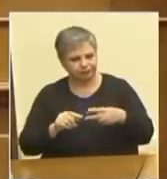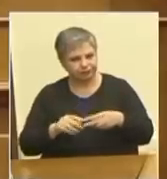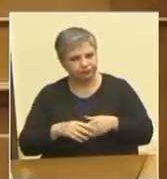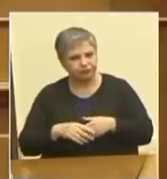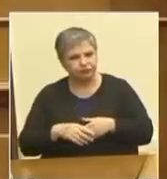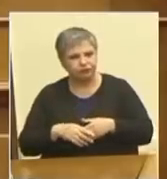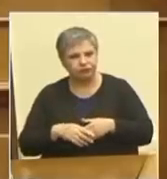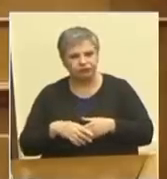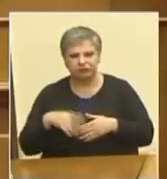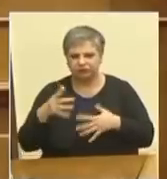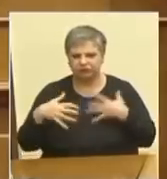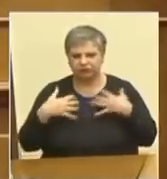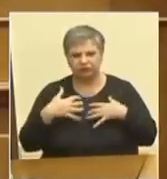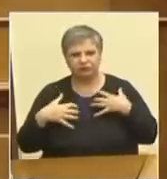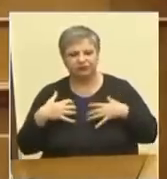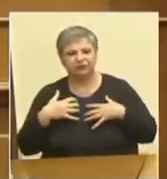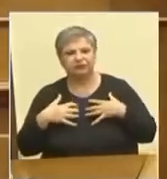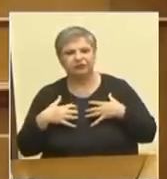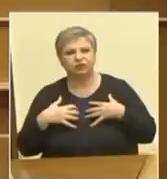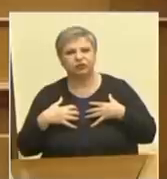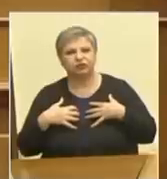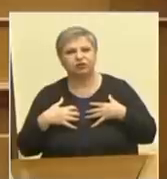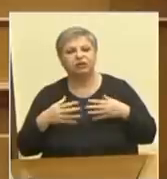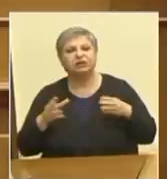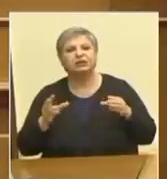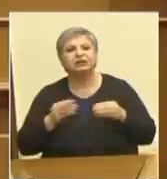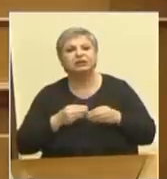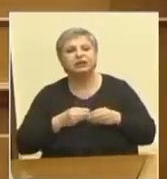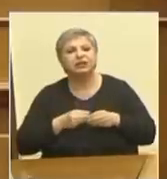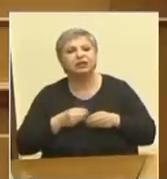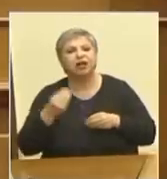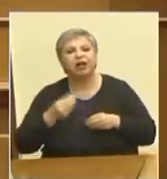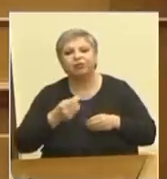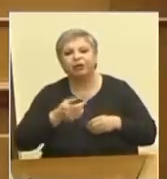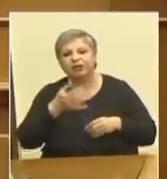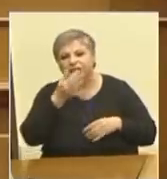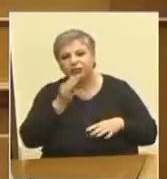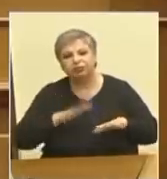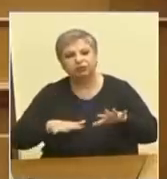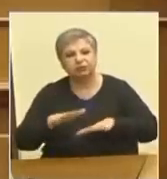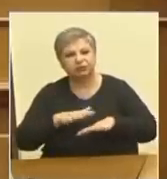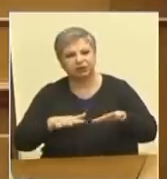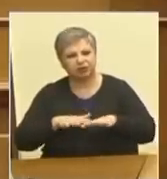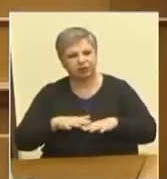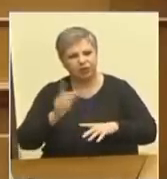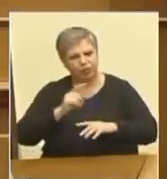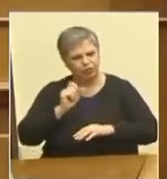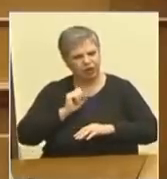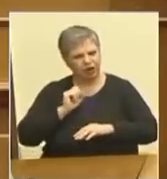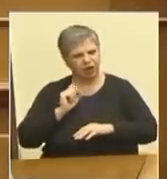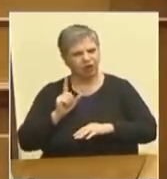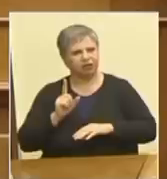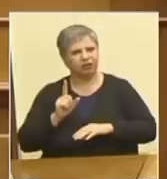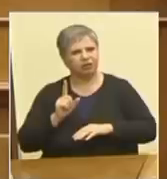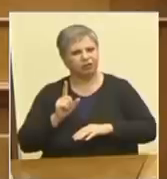σας είδα πάρα πολύ ανήσυχο για τα ζητήματα της σκανδολογίας. Δεν μου κάνει εντύπωση, κύριε Τσίπρα, διότι είναι ζήτημα